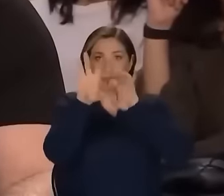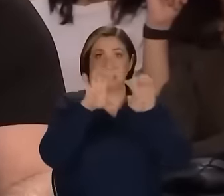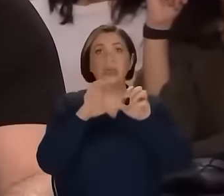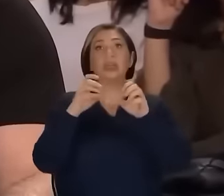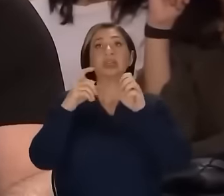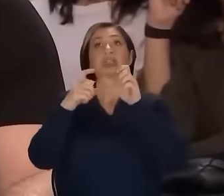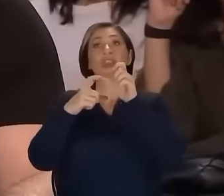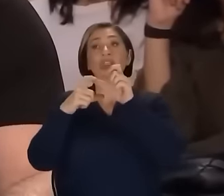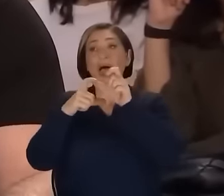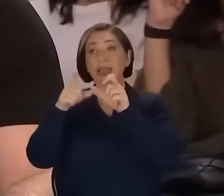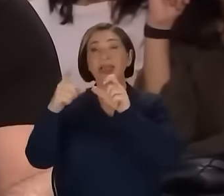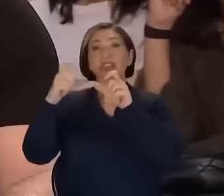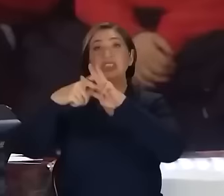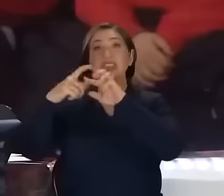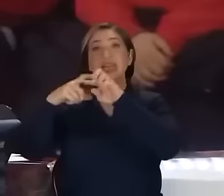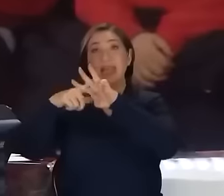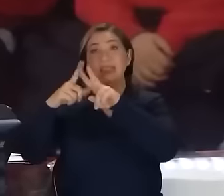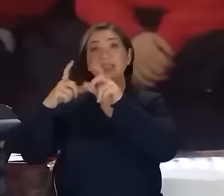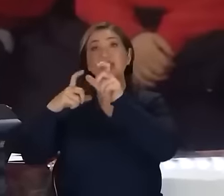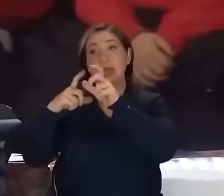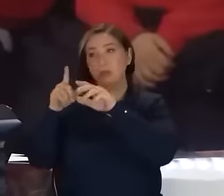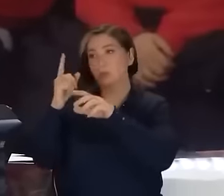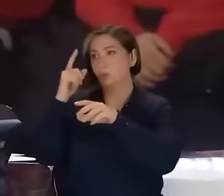Şahan'ın da Celal'le Ceren'in görüntü yönetmeni.